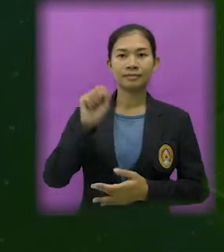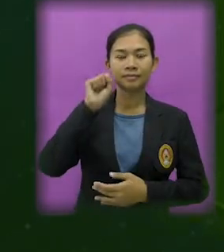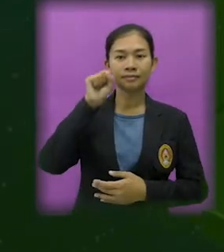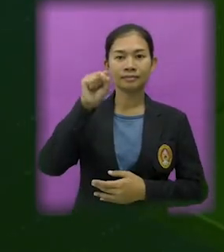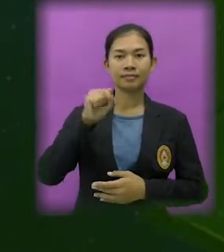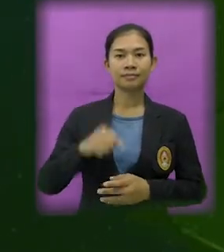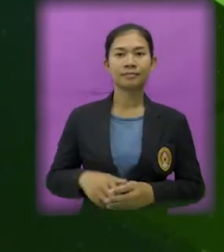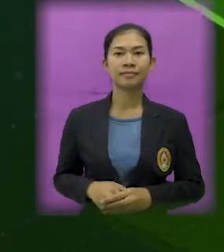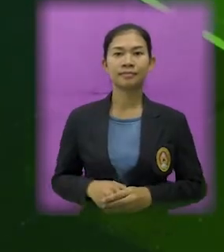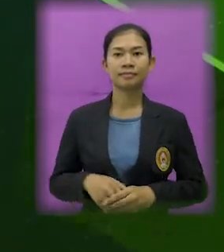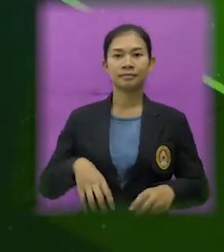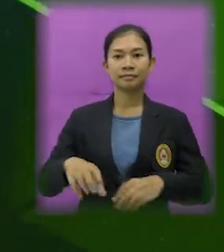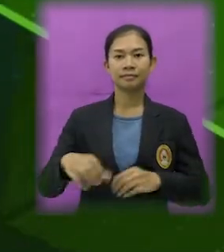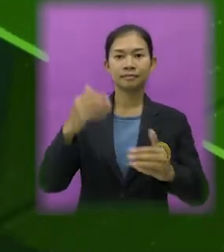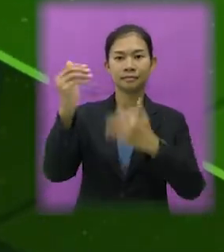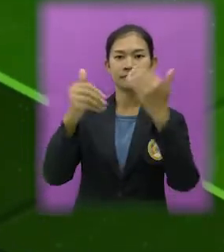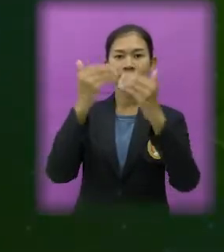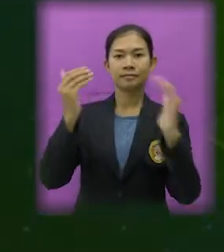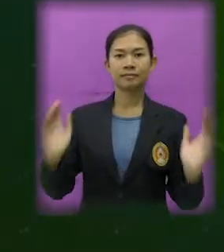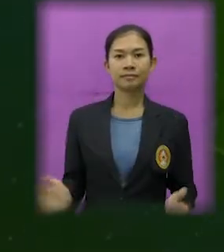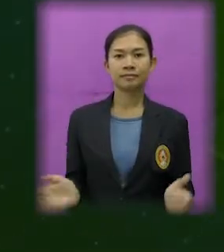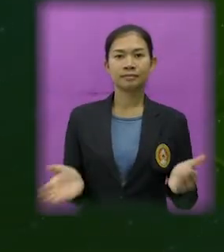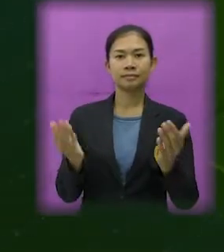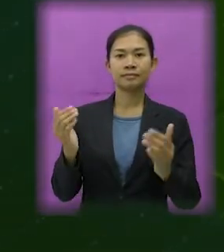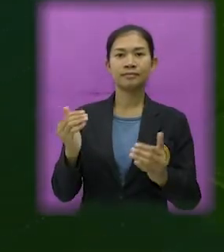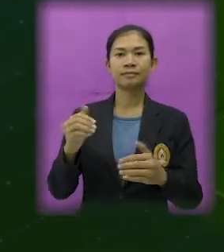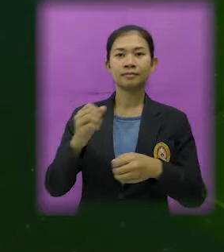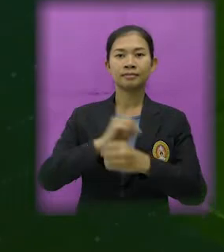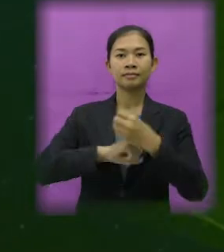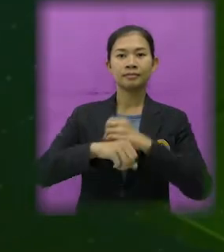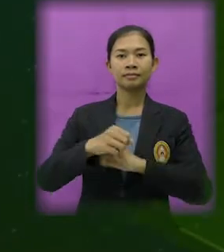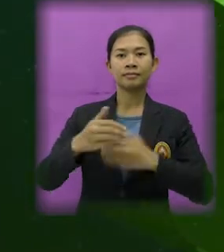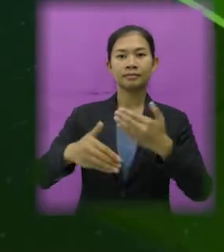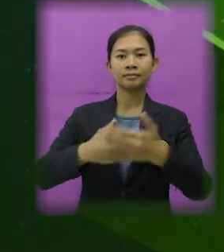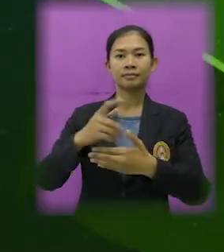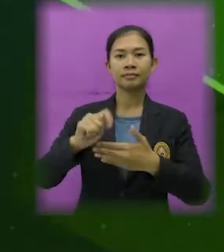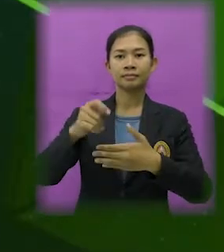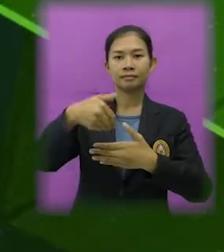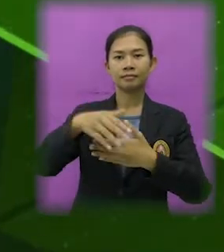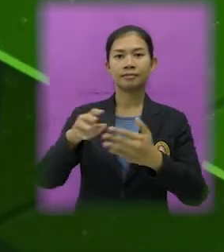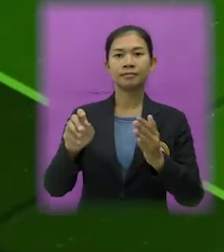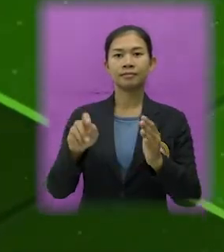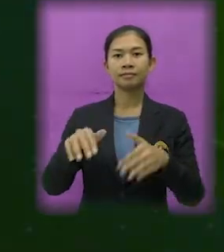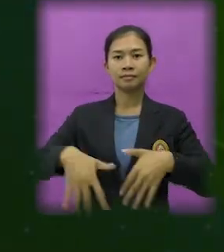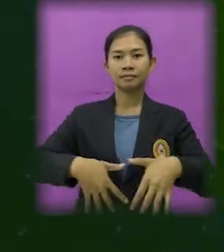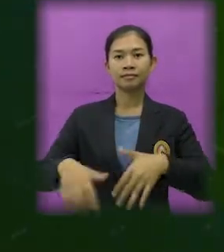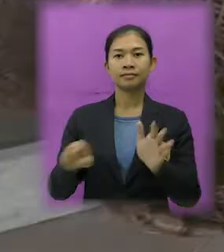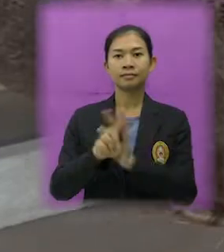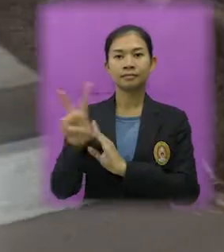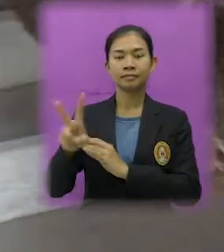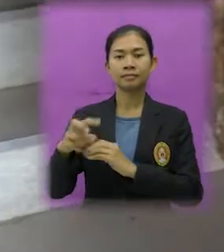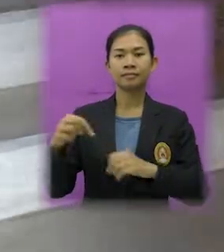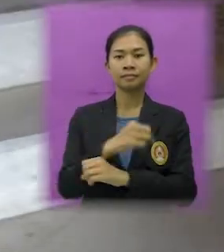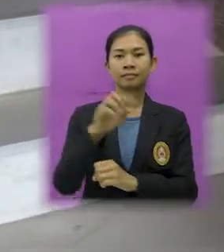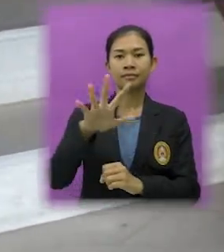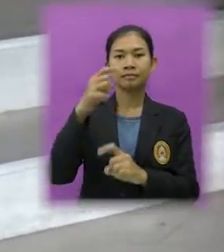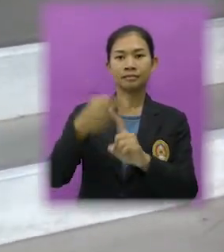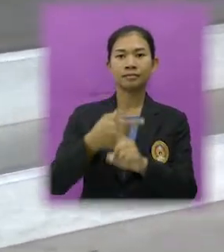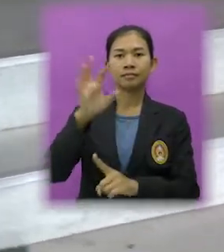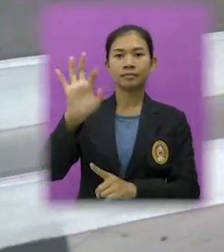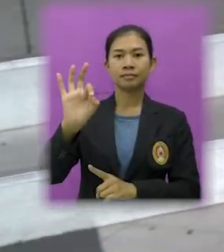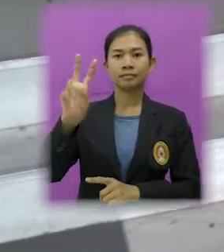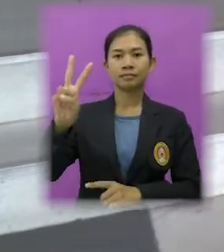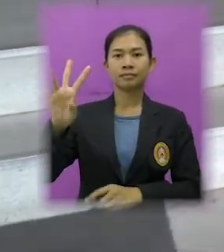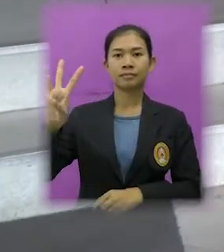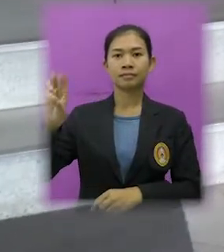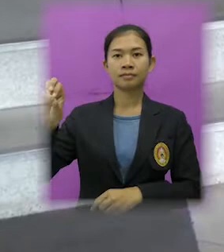วิทยาลัยราชภัฏสกลนครจัดกิจกรรมส่งเสริมและปฏิบัติการตลาดนอกชุมชนครั้งที่2เมื่อวันที่5กันย